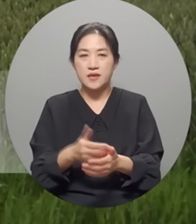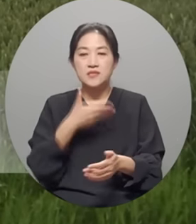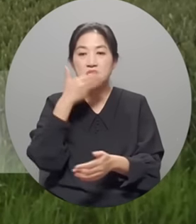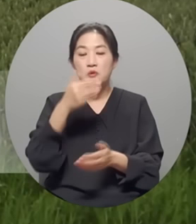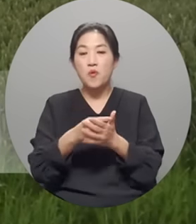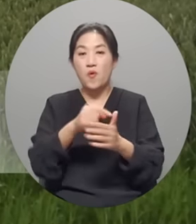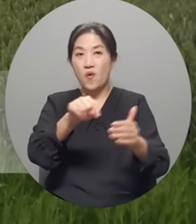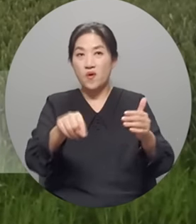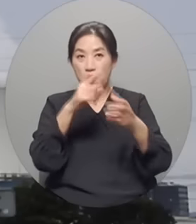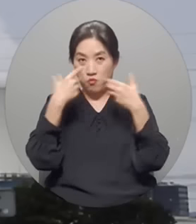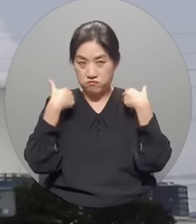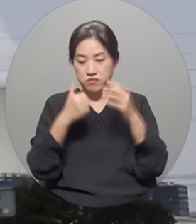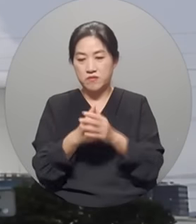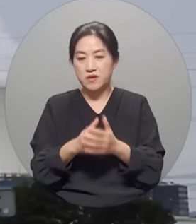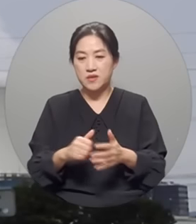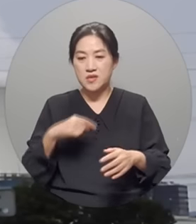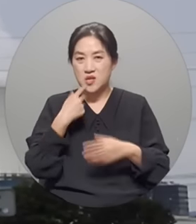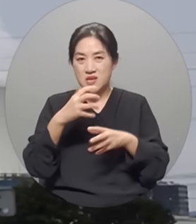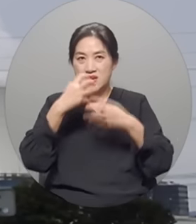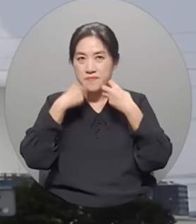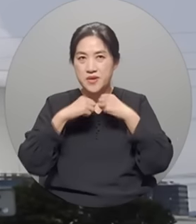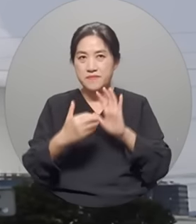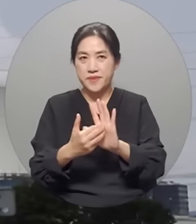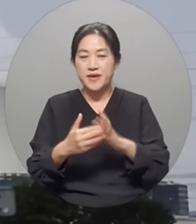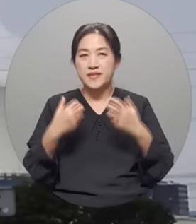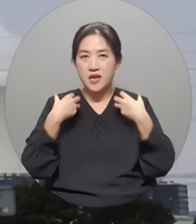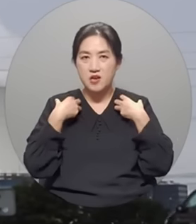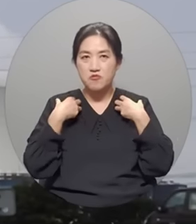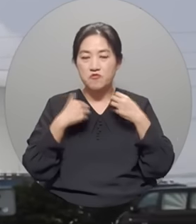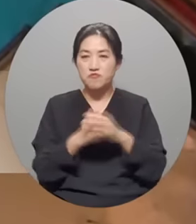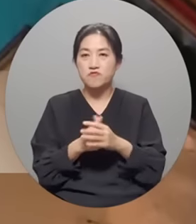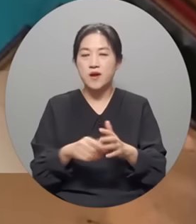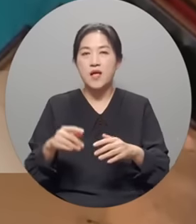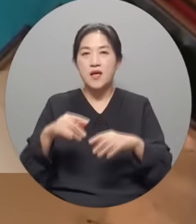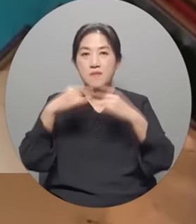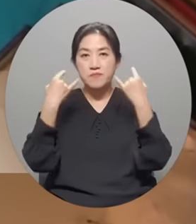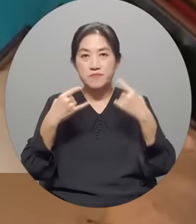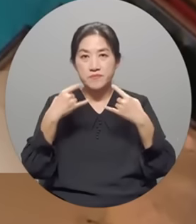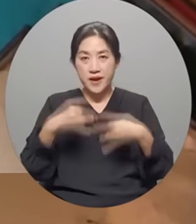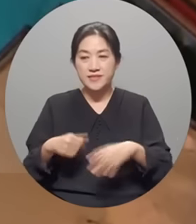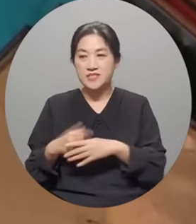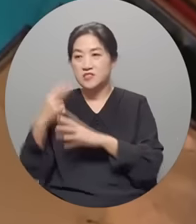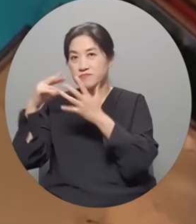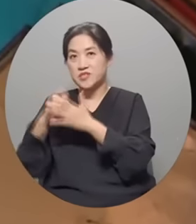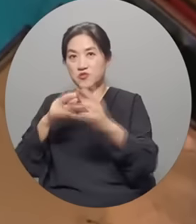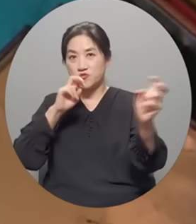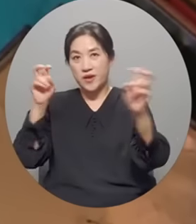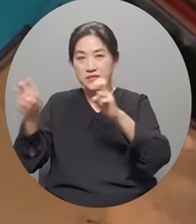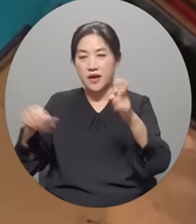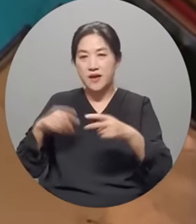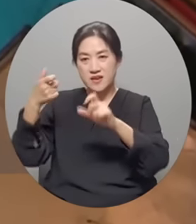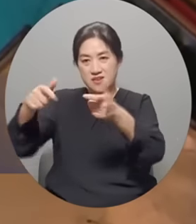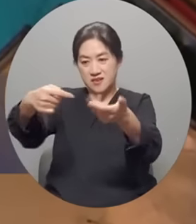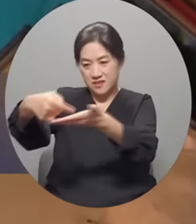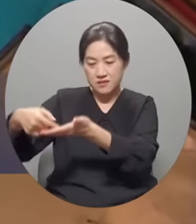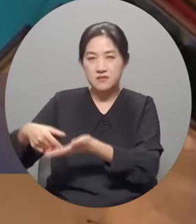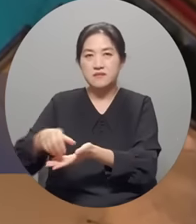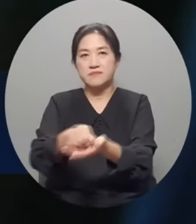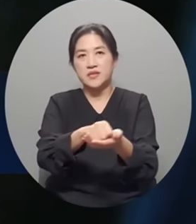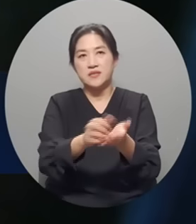이번 원전 사업에서 탈락한 프랑스 전력공사 EDF와 미국 웨스팅하우스의 이의 제기를 받아들였기 때문입니다.